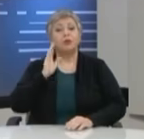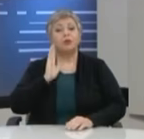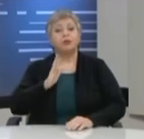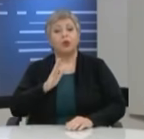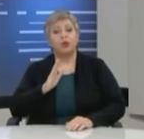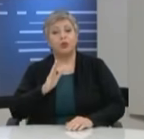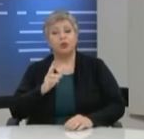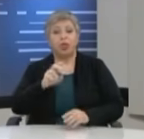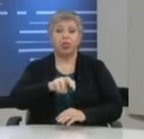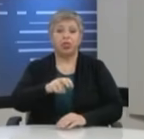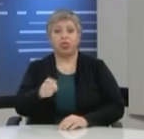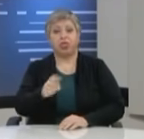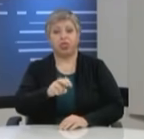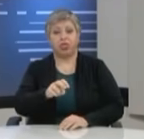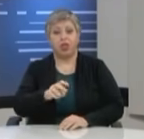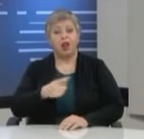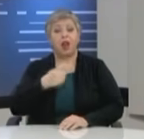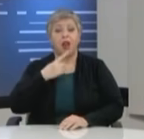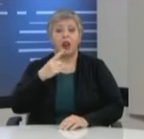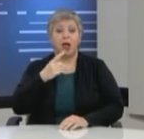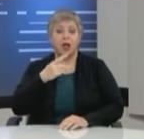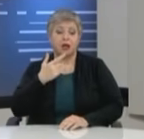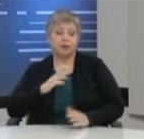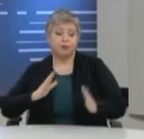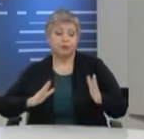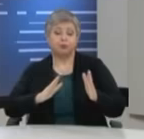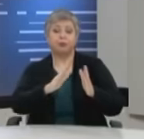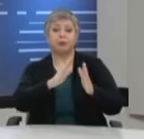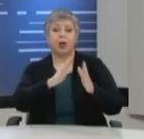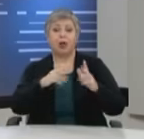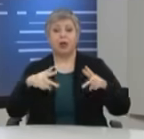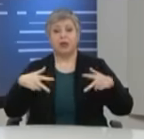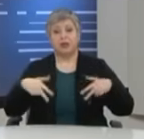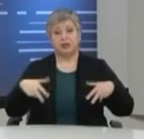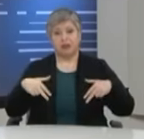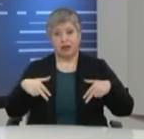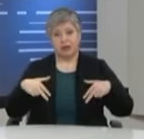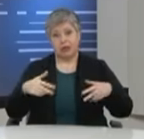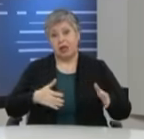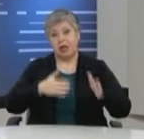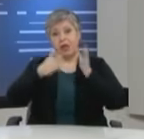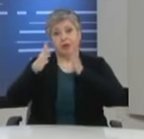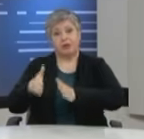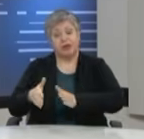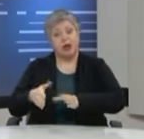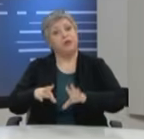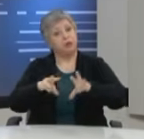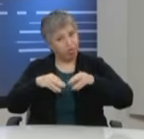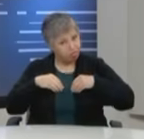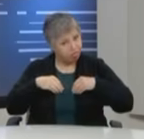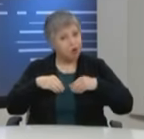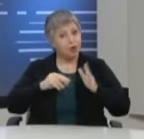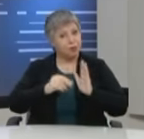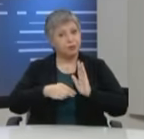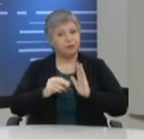δίπορτο. Απ' τη μία να λένε ότι βρίσκονται απέναντι στην κυβέρνηση και απ' την άλλη να ψηφίζουν τη Συμφωνία των Πρεσπών. Κάθε